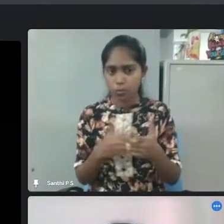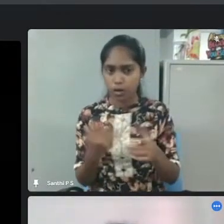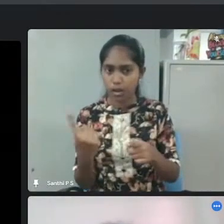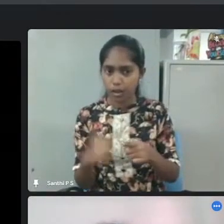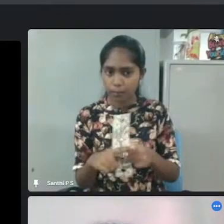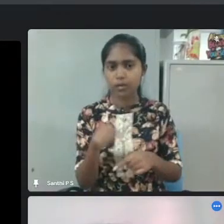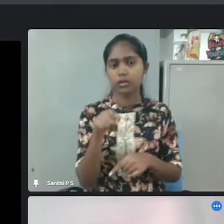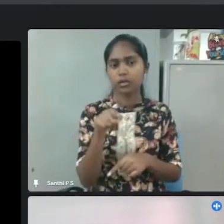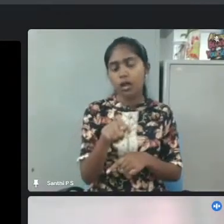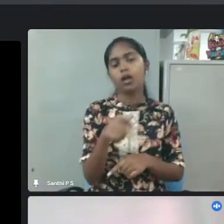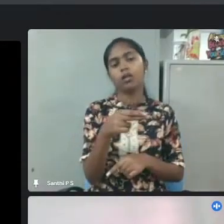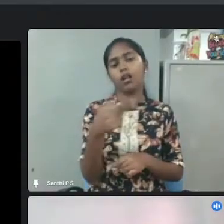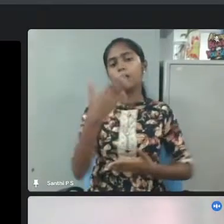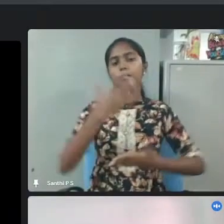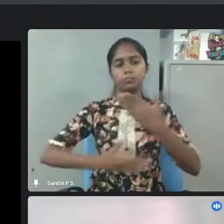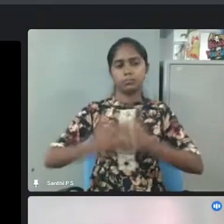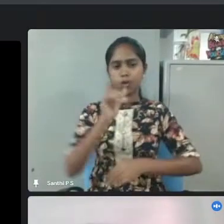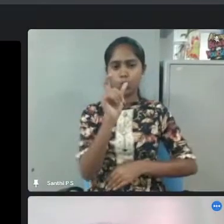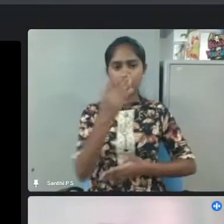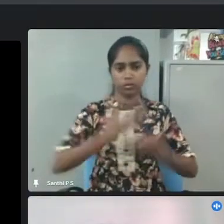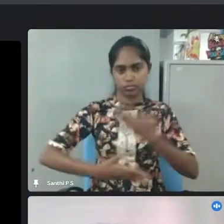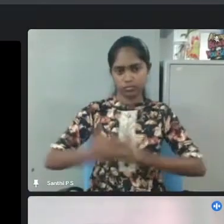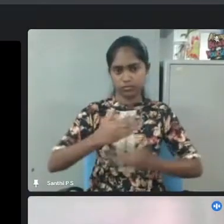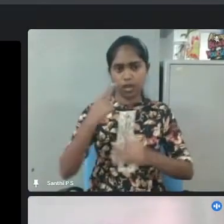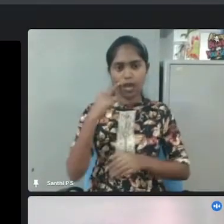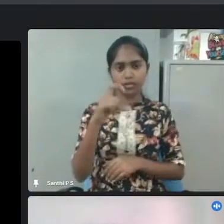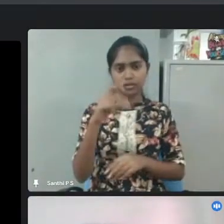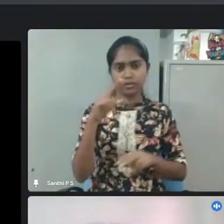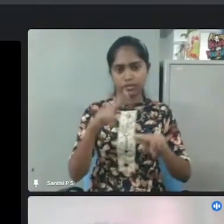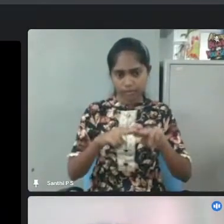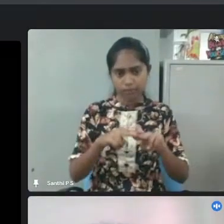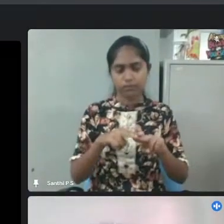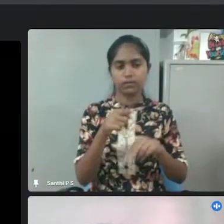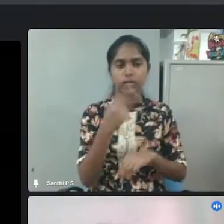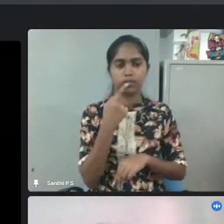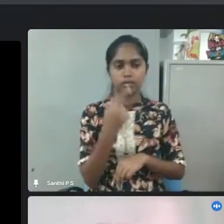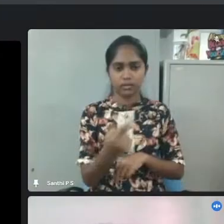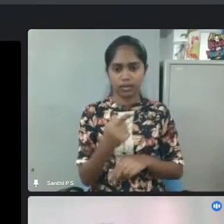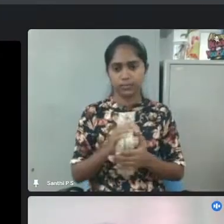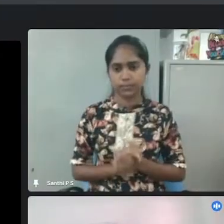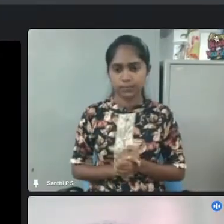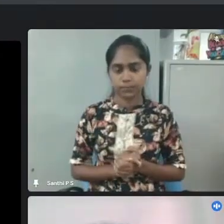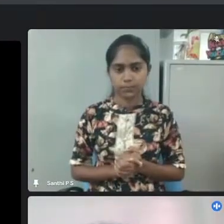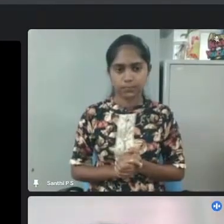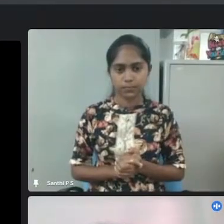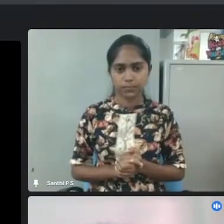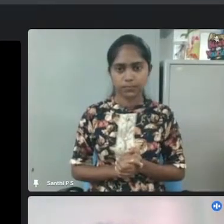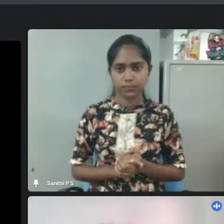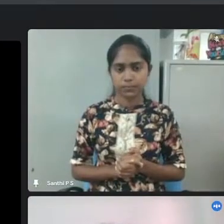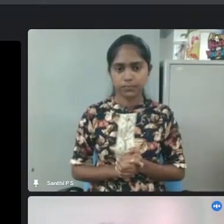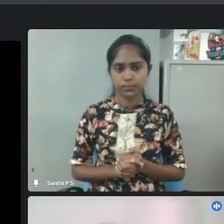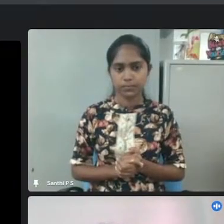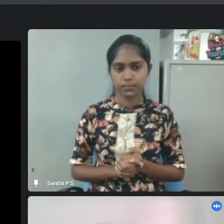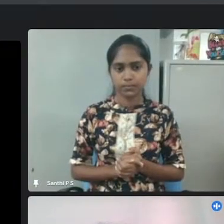ഭിന്നശേഷി എന്നാണ് ICF പ്രകാരം, പുതിയ ബയോ സൈക്കോ സോഷ്യൽ മോഡൽ പ്രകാരം നമ്മൾ ഭിന്നശേഷിയെ ഇങ്ങനെയാണ്